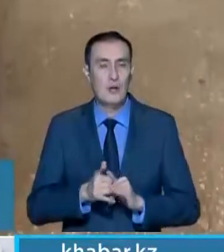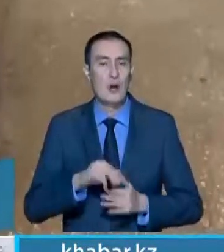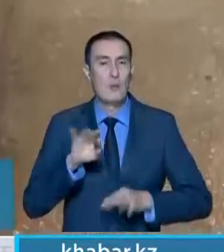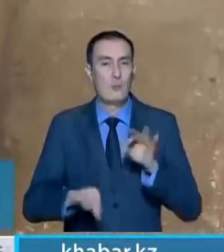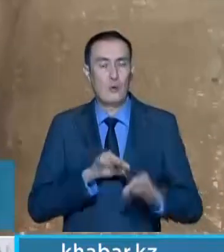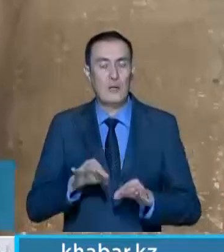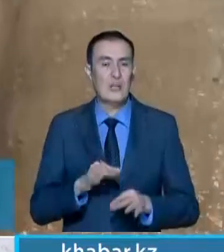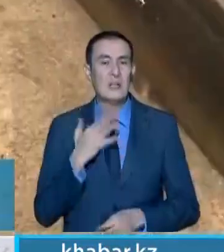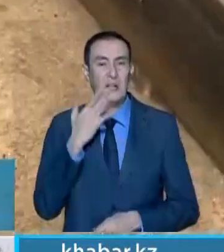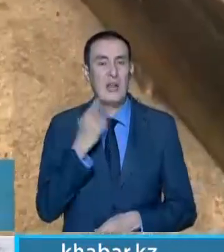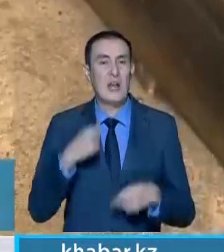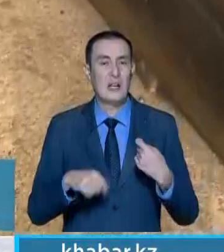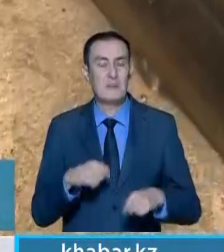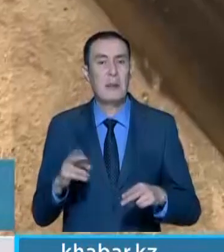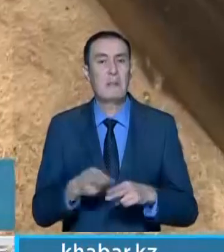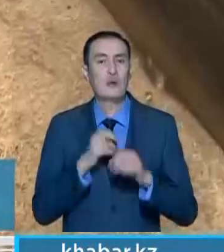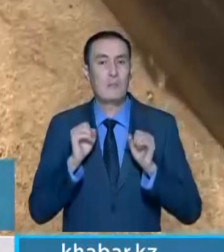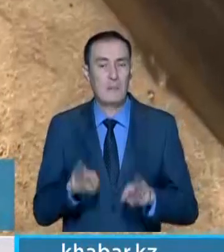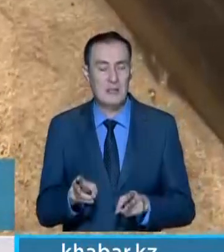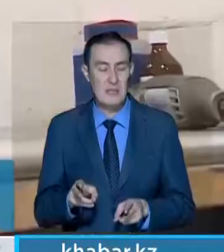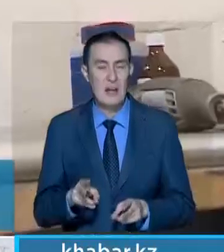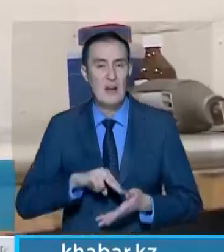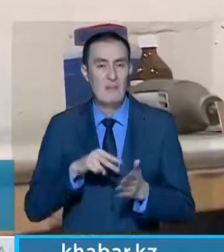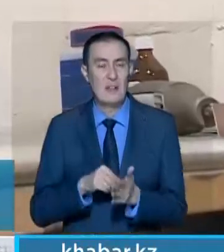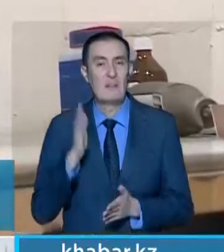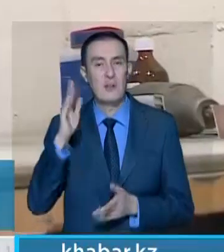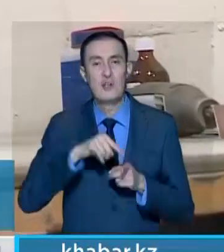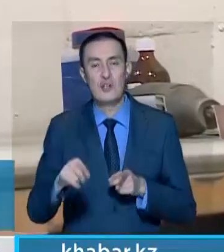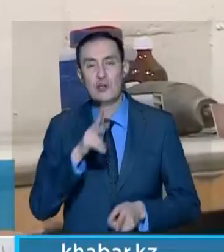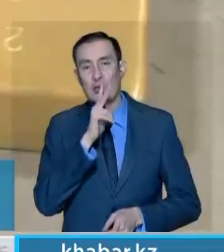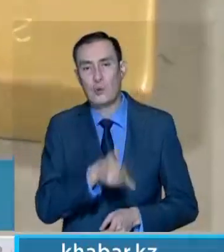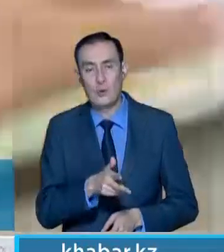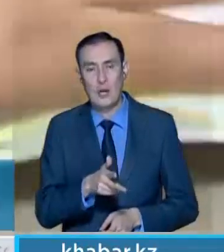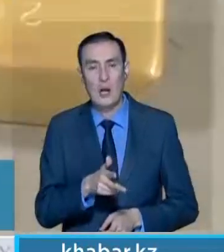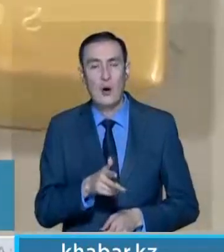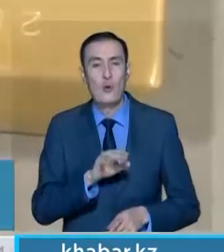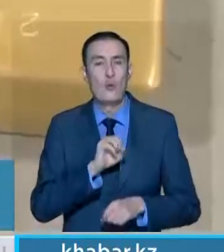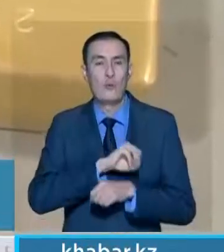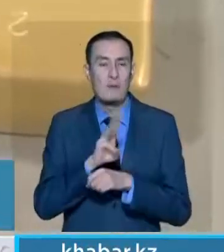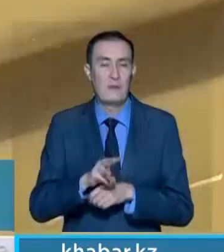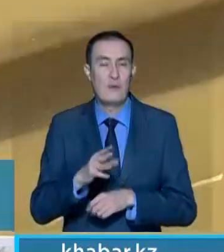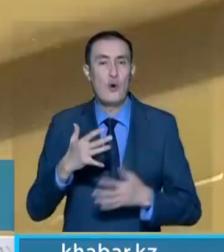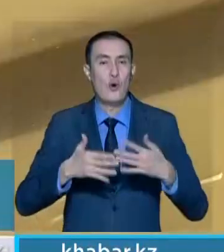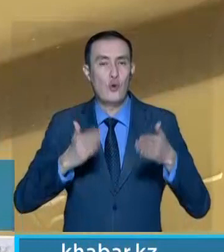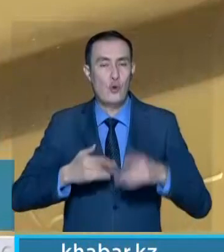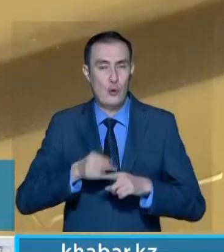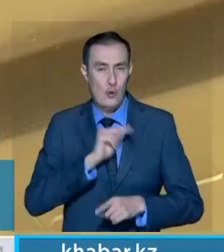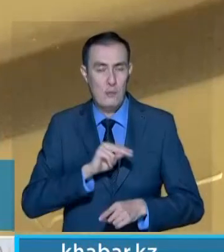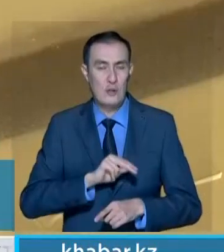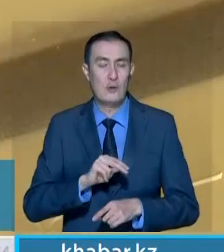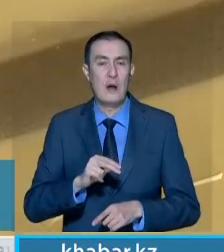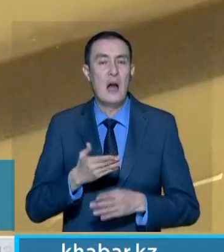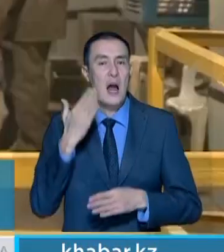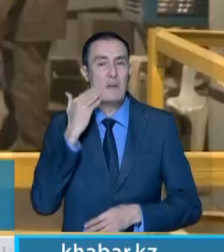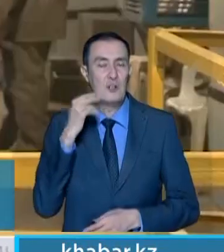ряда национальной экономической безопасности. В планах на ближайшие 3 года роботизировать плавку, облегчить труд металлургов в